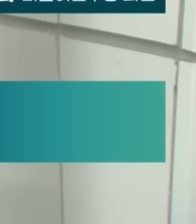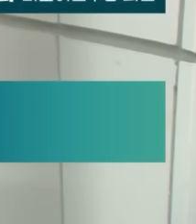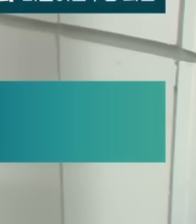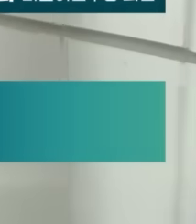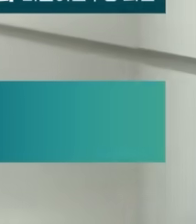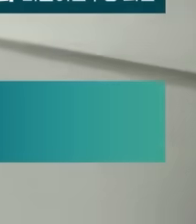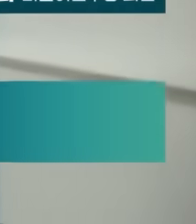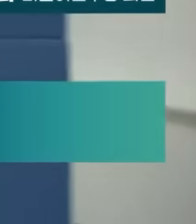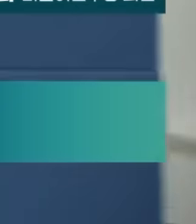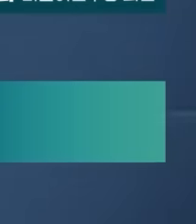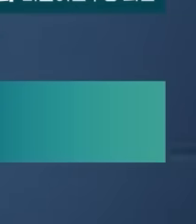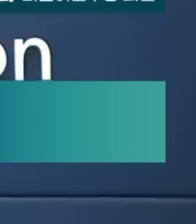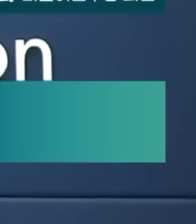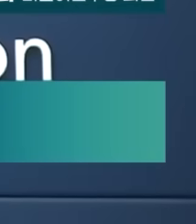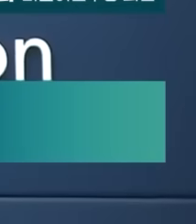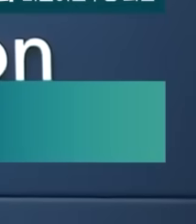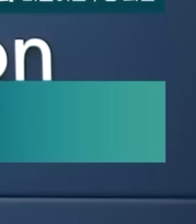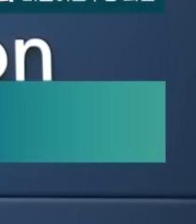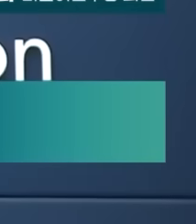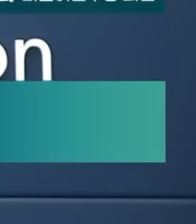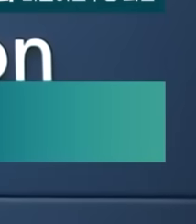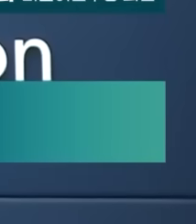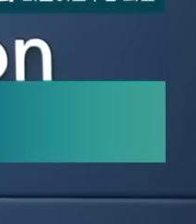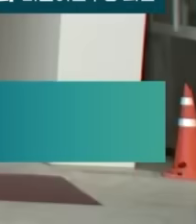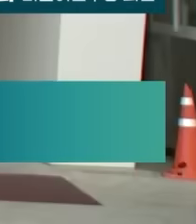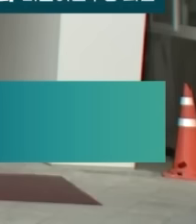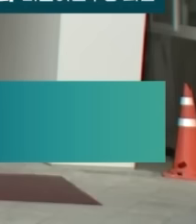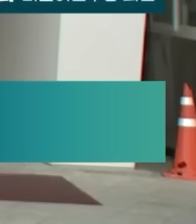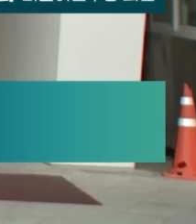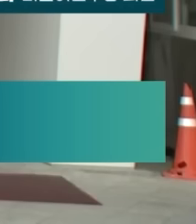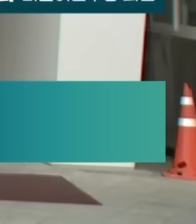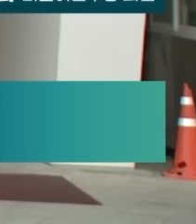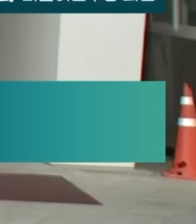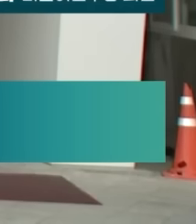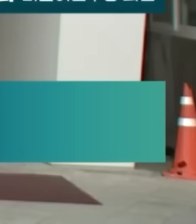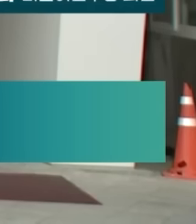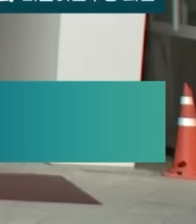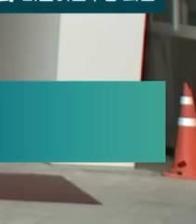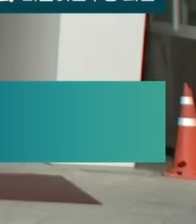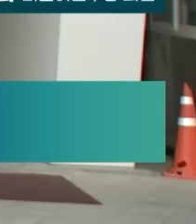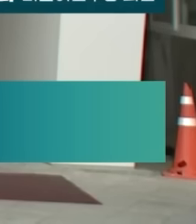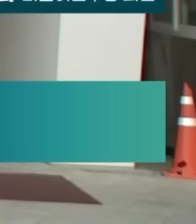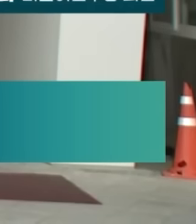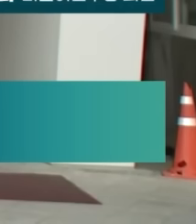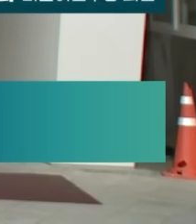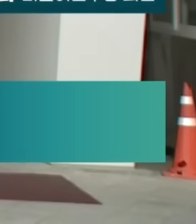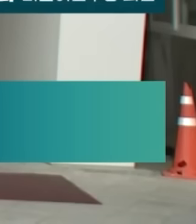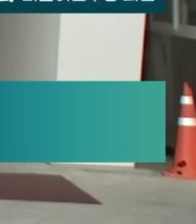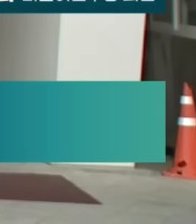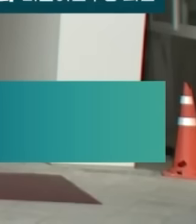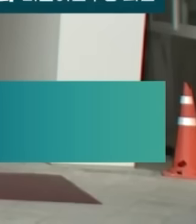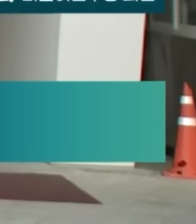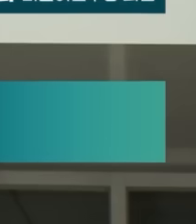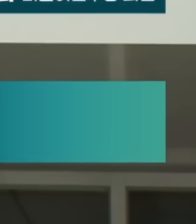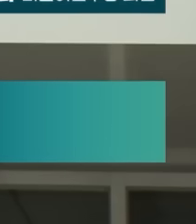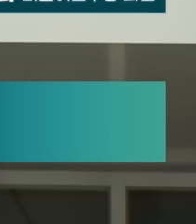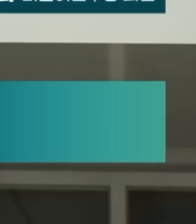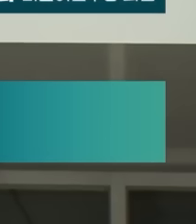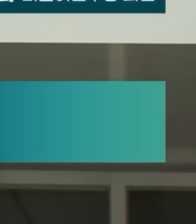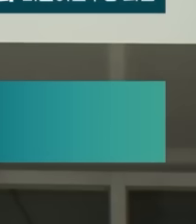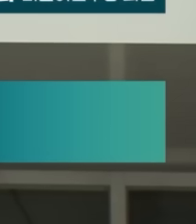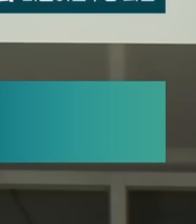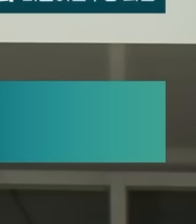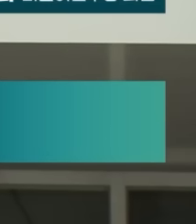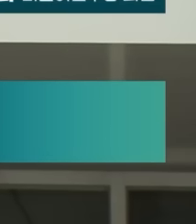권익위라고 얼굴을 들고 다니기가 부끄러울 정도다. 이렇게 자괴감에 빠진 내부 직원들이 매우 많다라고